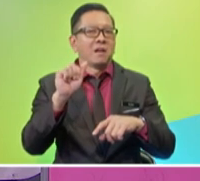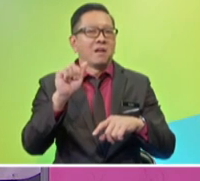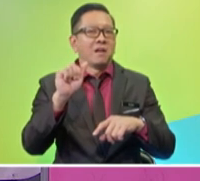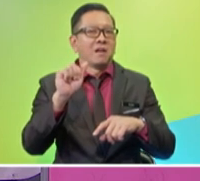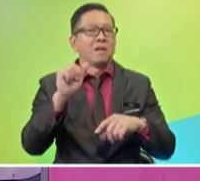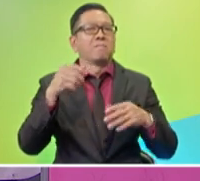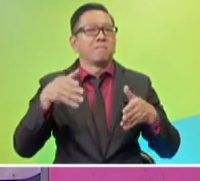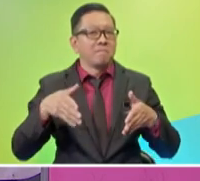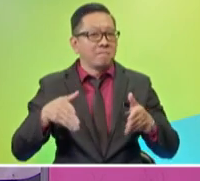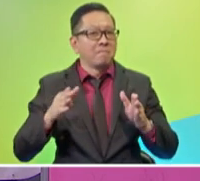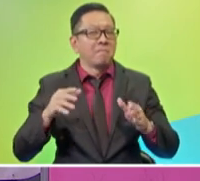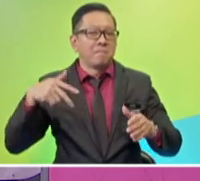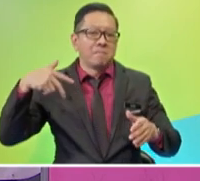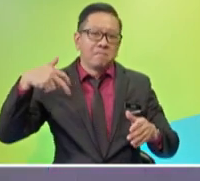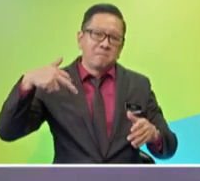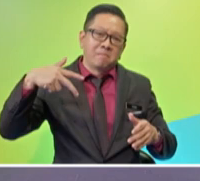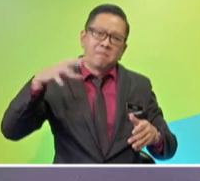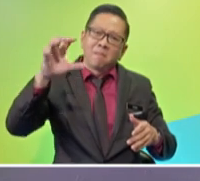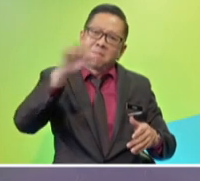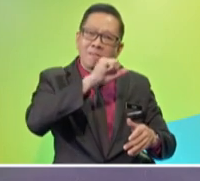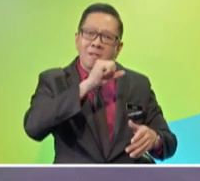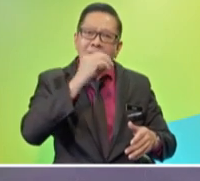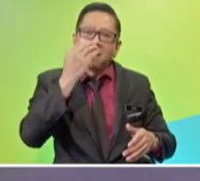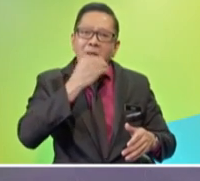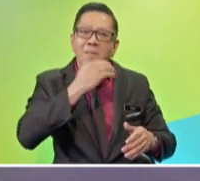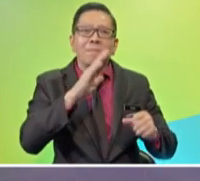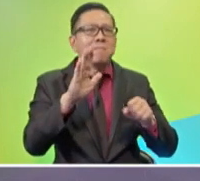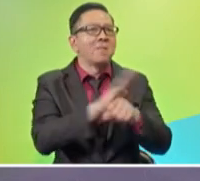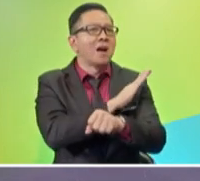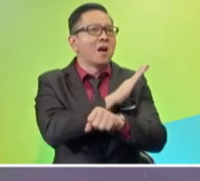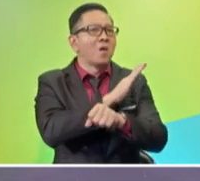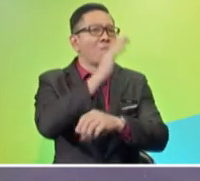dia nak ambil apple daripada pokok yang penuh dengan apple